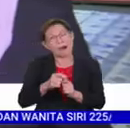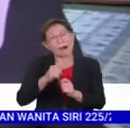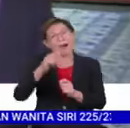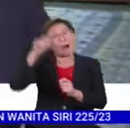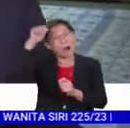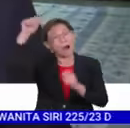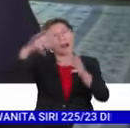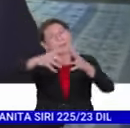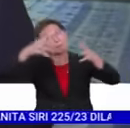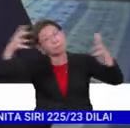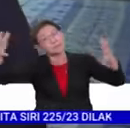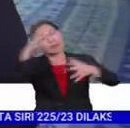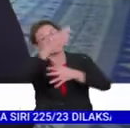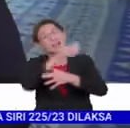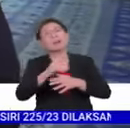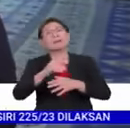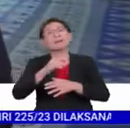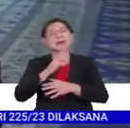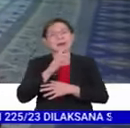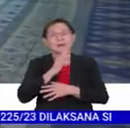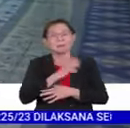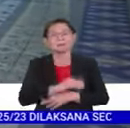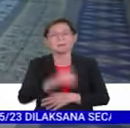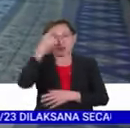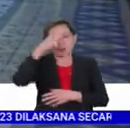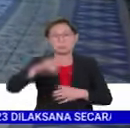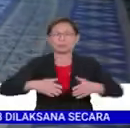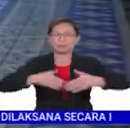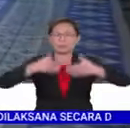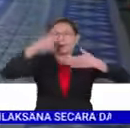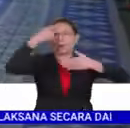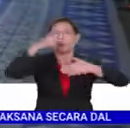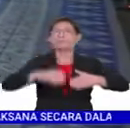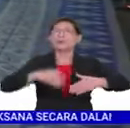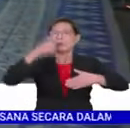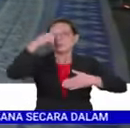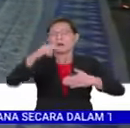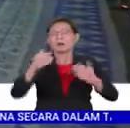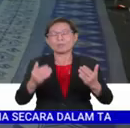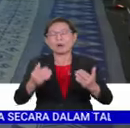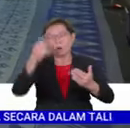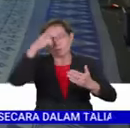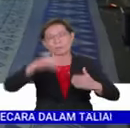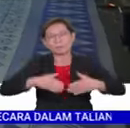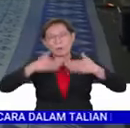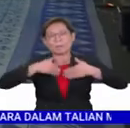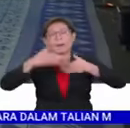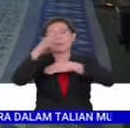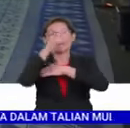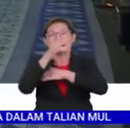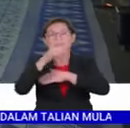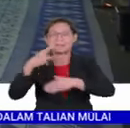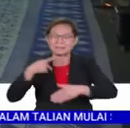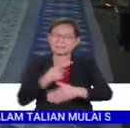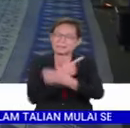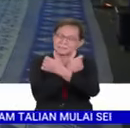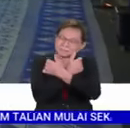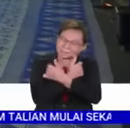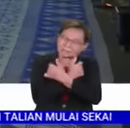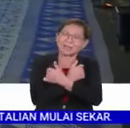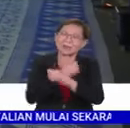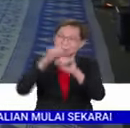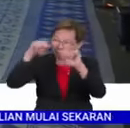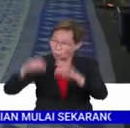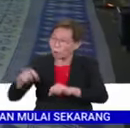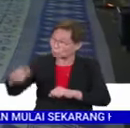SAW, selain untuk memohon kesejahteraan buat negeri Melaka yang kita cintai ini. Dan masih belum terlambat untuk hadir